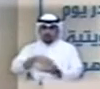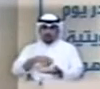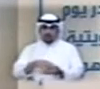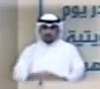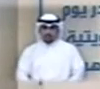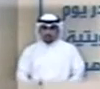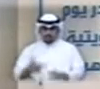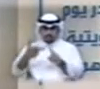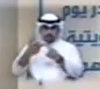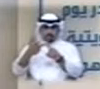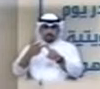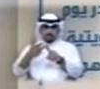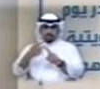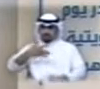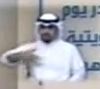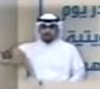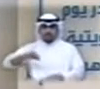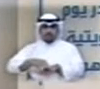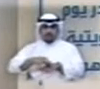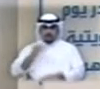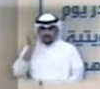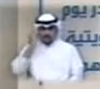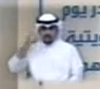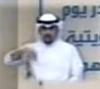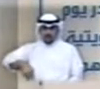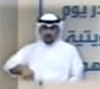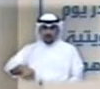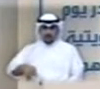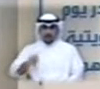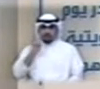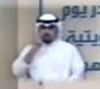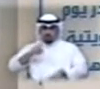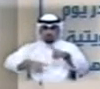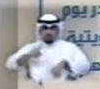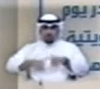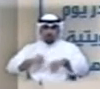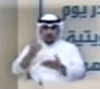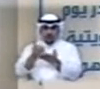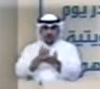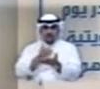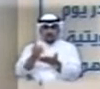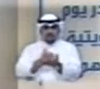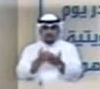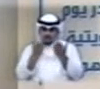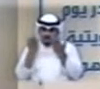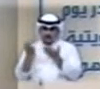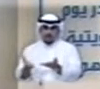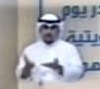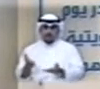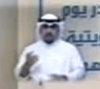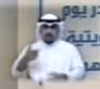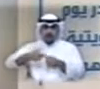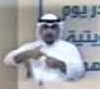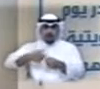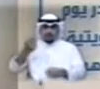ثالثا، إنه لا يخفى على أحد ما تشهده البلاد من ظروف اقتصادية حرجة جراء استمرار تدني أسعار النفط